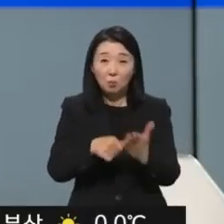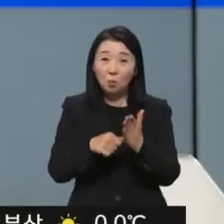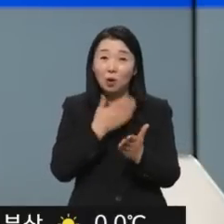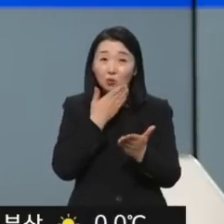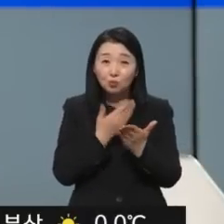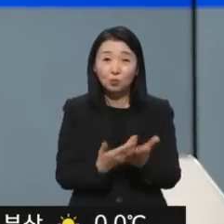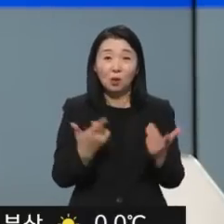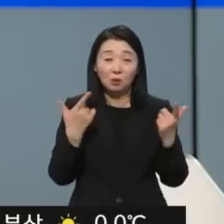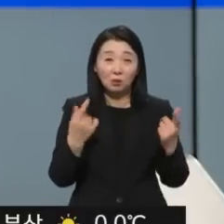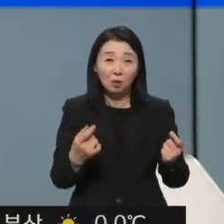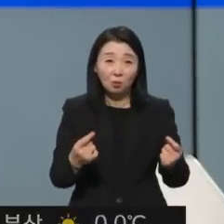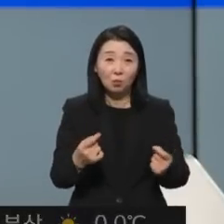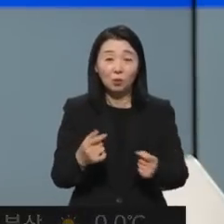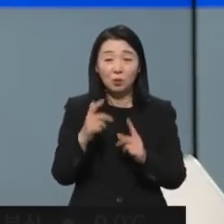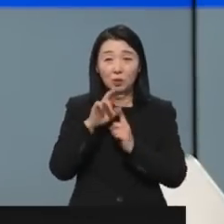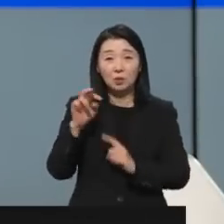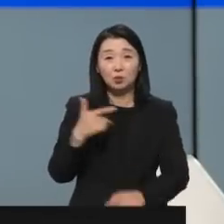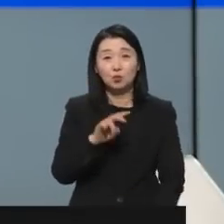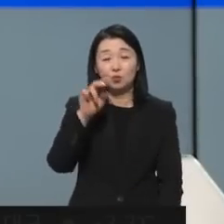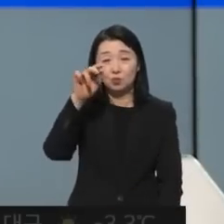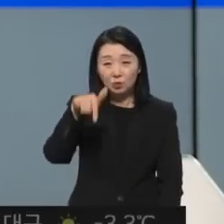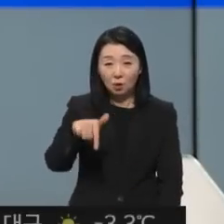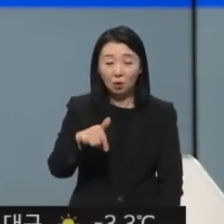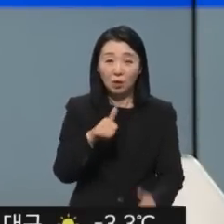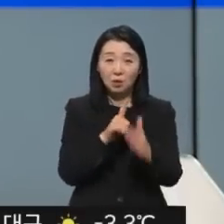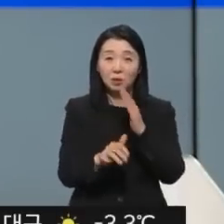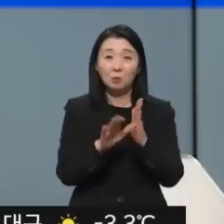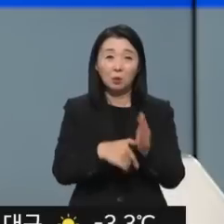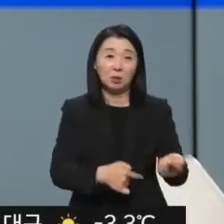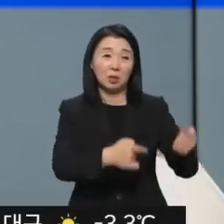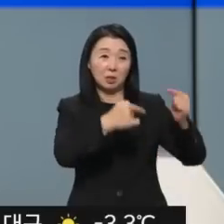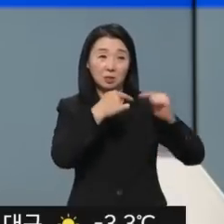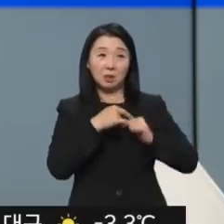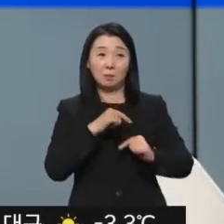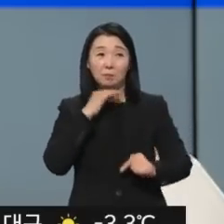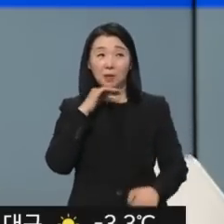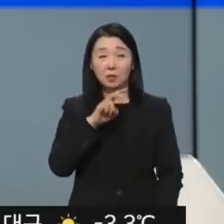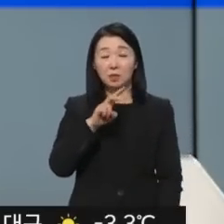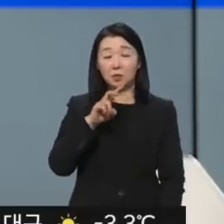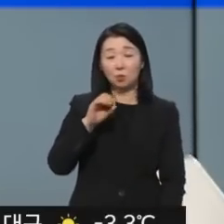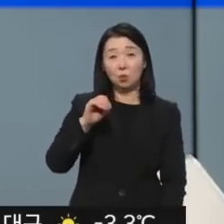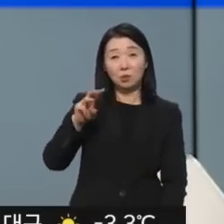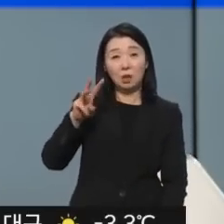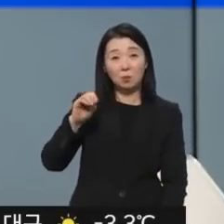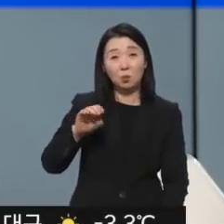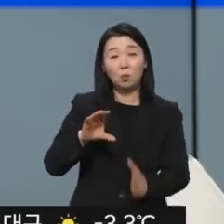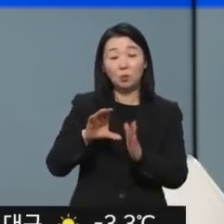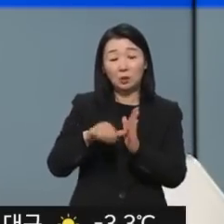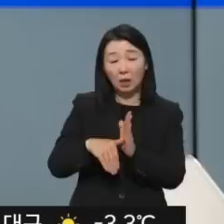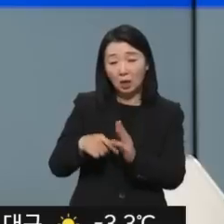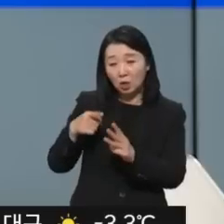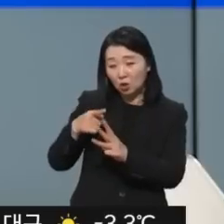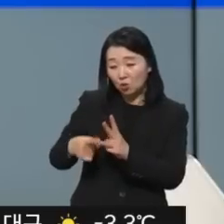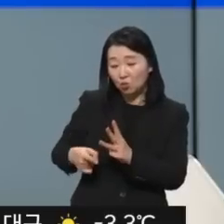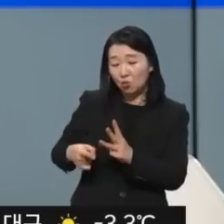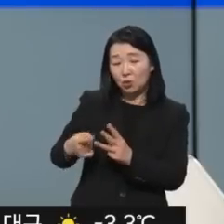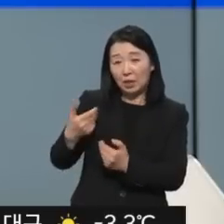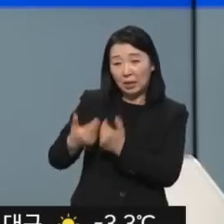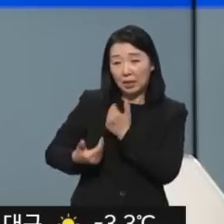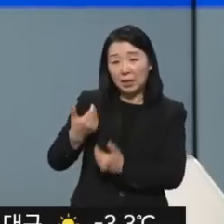거고 또 이준석 전 대표 때 들어왔던 2030 세대들이 과연 친윤 대 비윤의 갈등 구도 속에서 과연